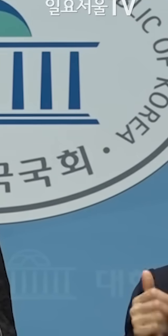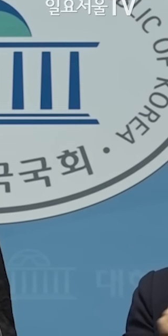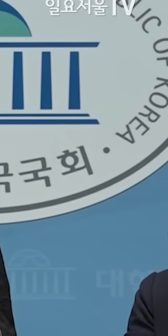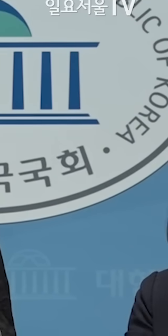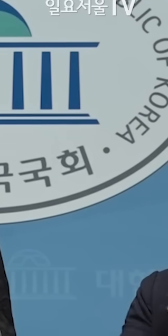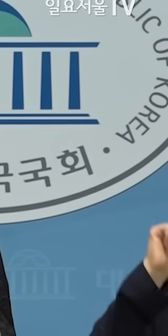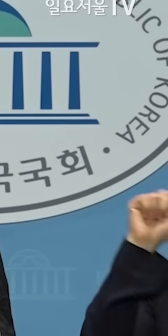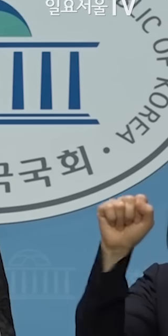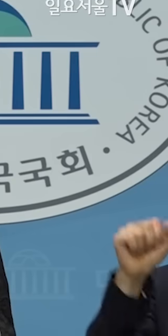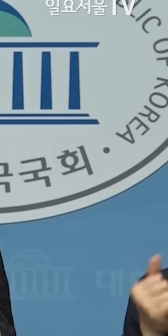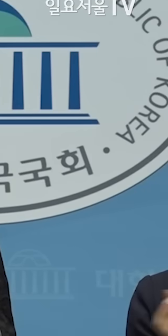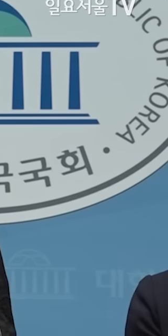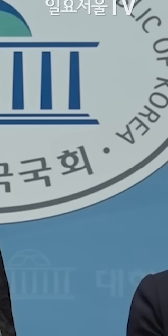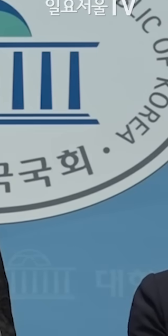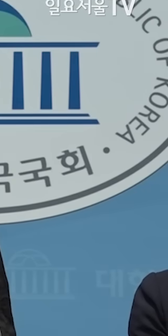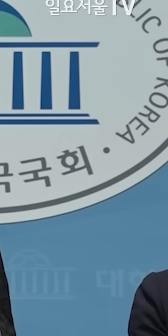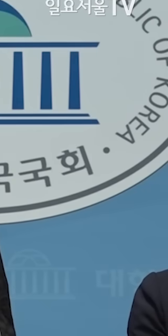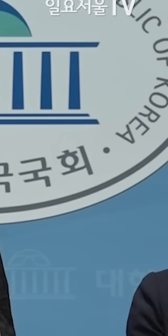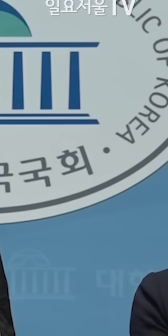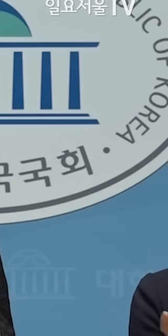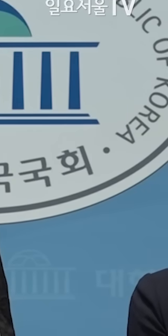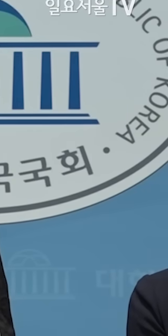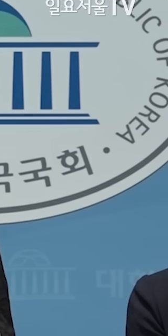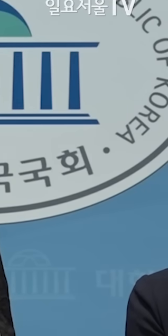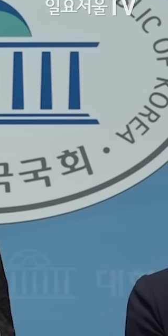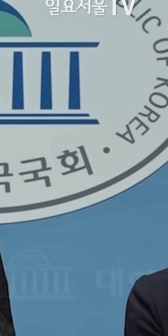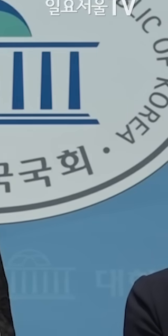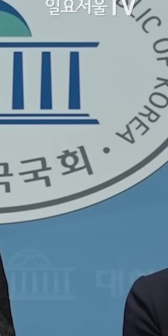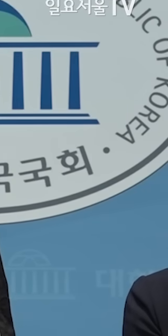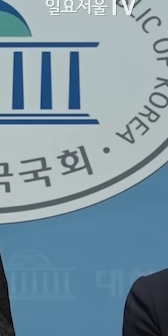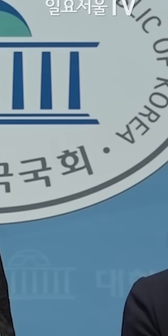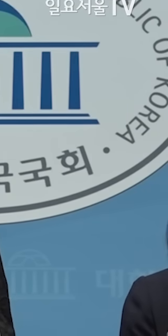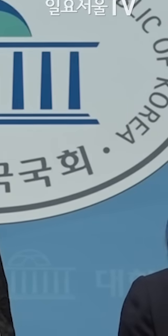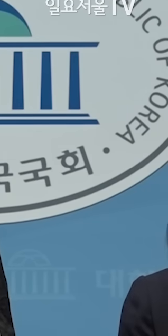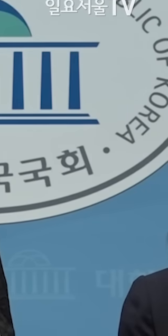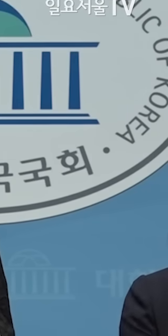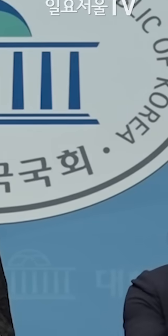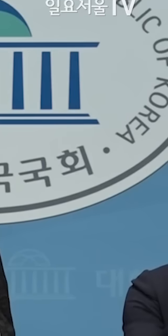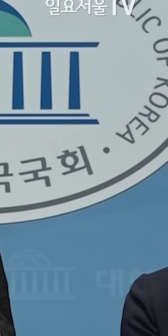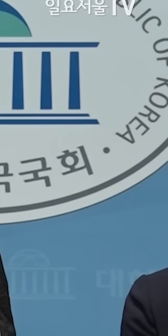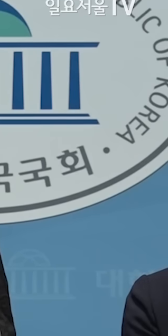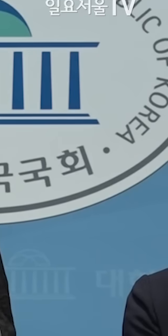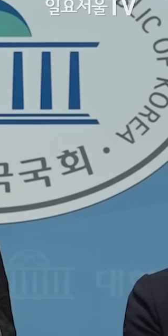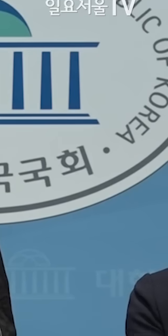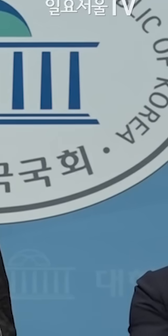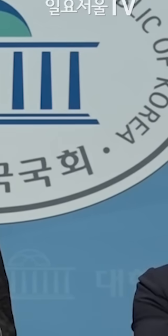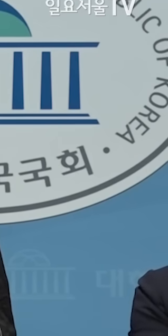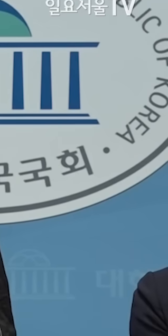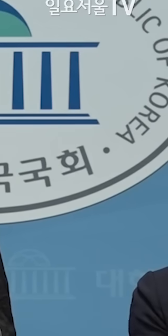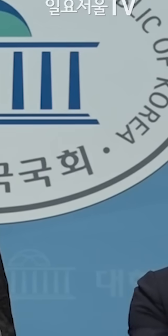비례대표 1번 1번에는 정당의 지향점을 명확히 드러내는 인사를 배치합니다